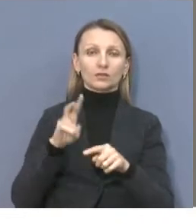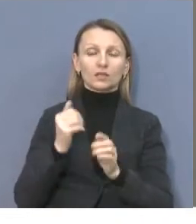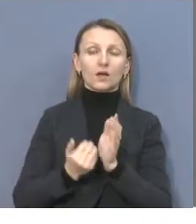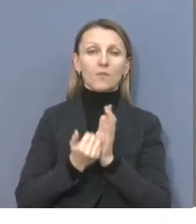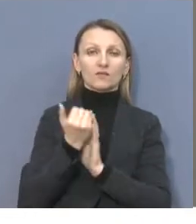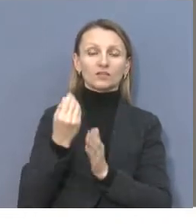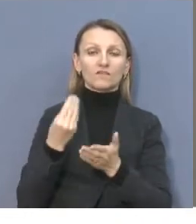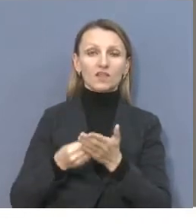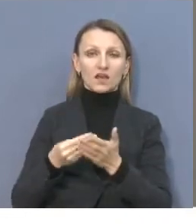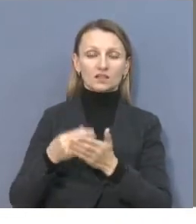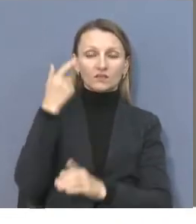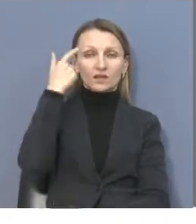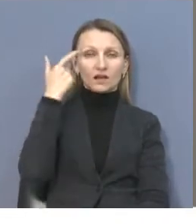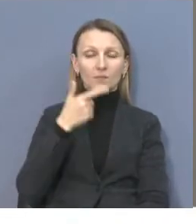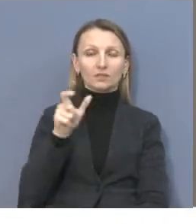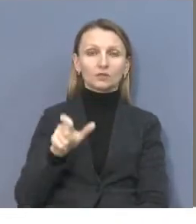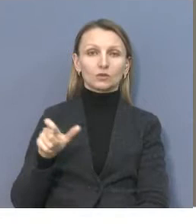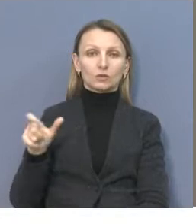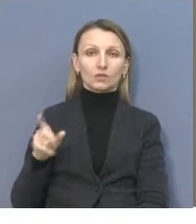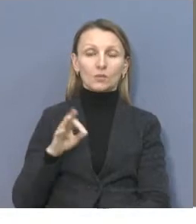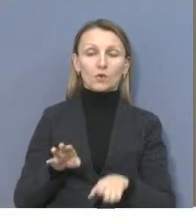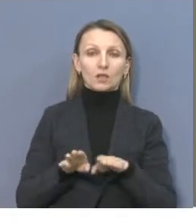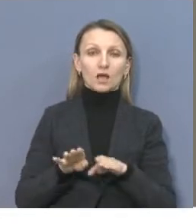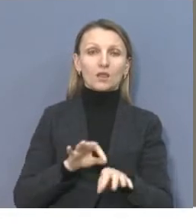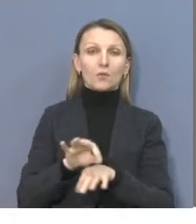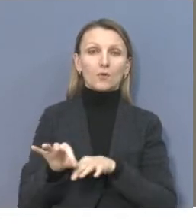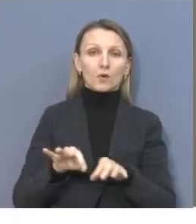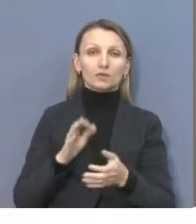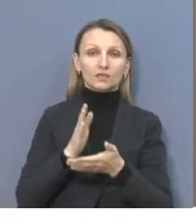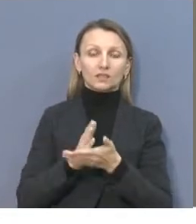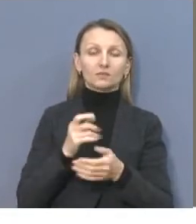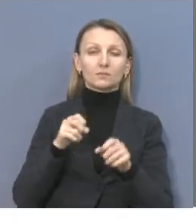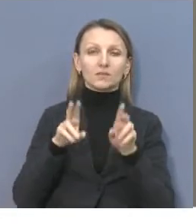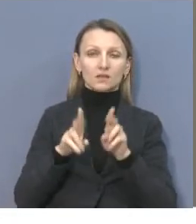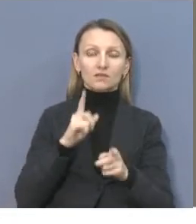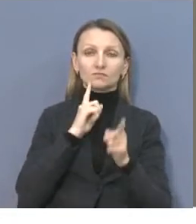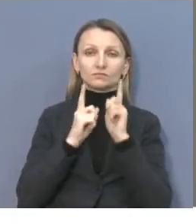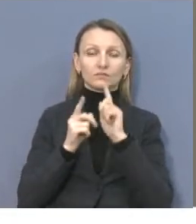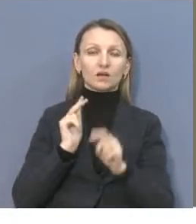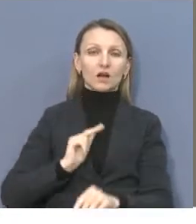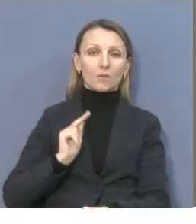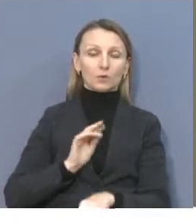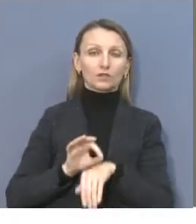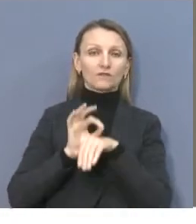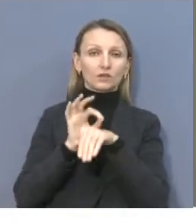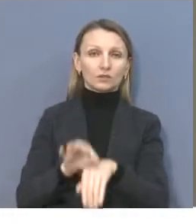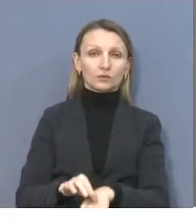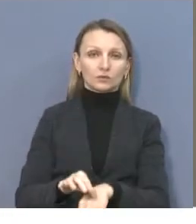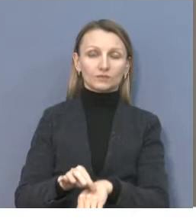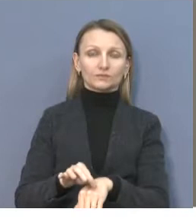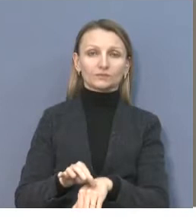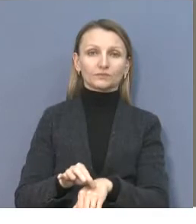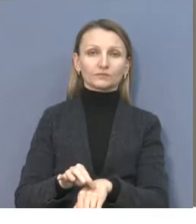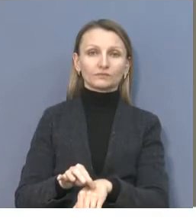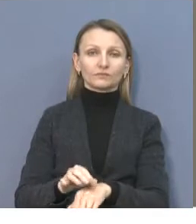грамотности населения то есть рамках данного проекта ведутся мониторе данные работы инструмента интерактивной карты